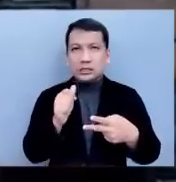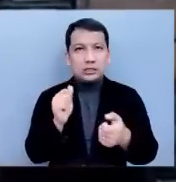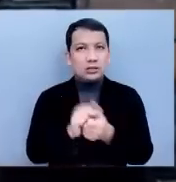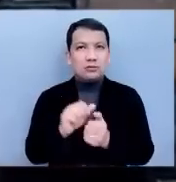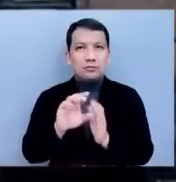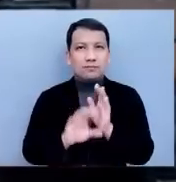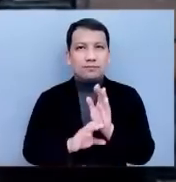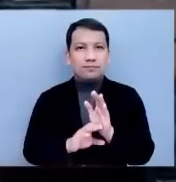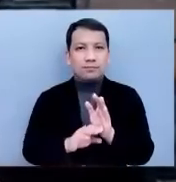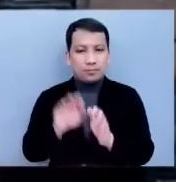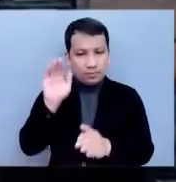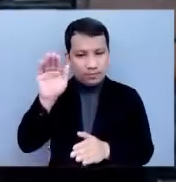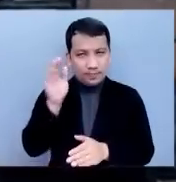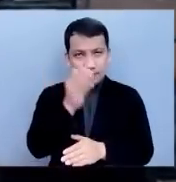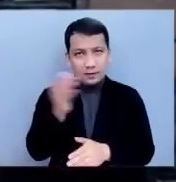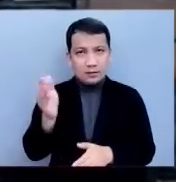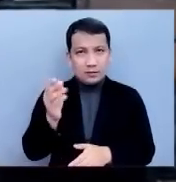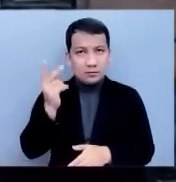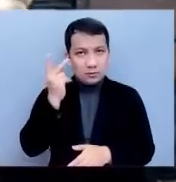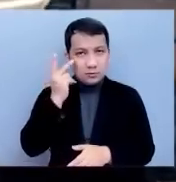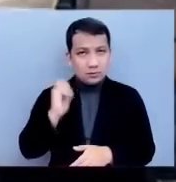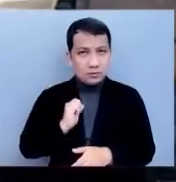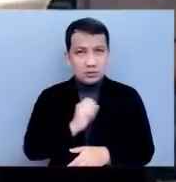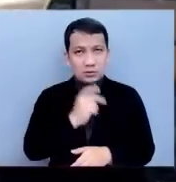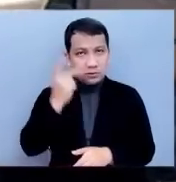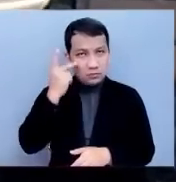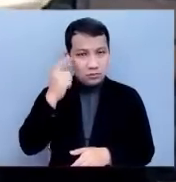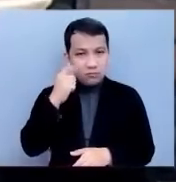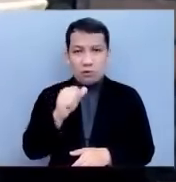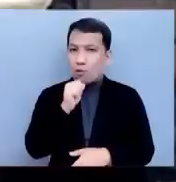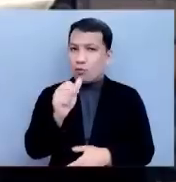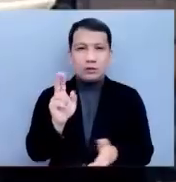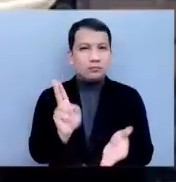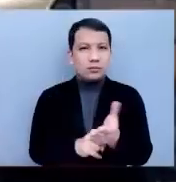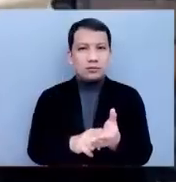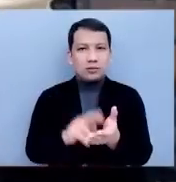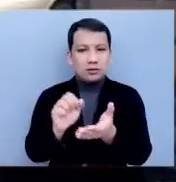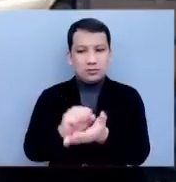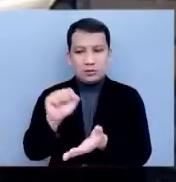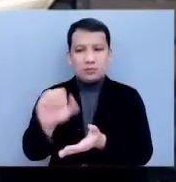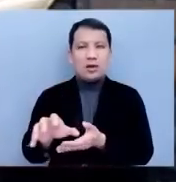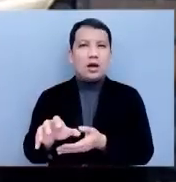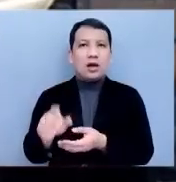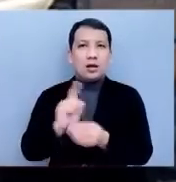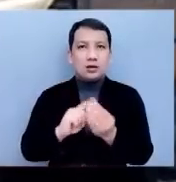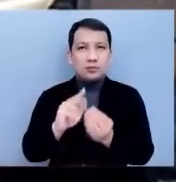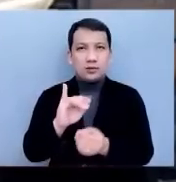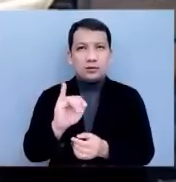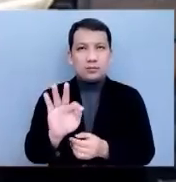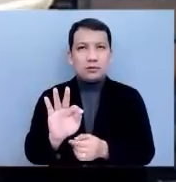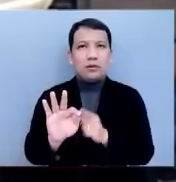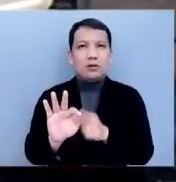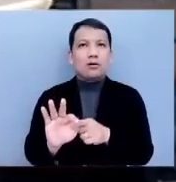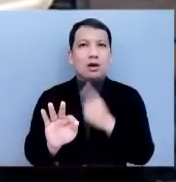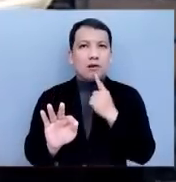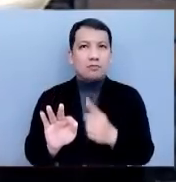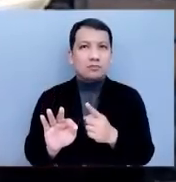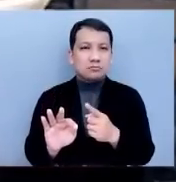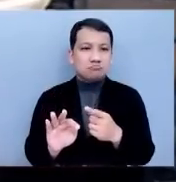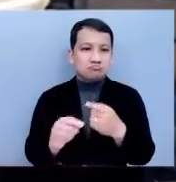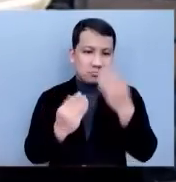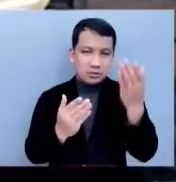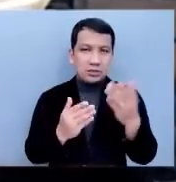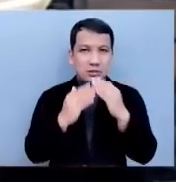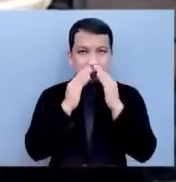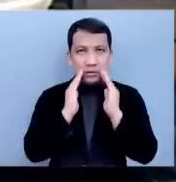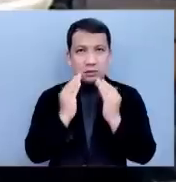o nanawagan si Senator Coco Pimentel na i-veto ng Pangulo, ibasura mo yung Maharlika Bill na yan. Hirit pa niya, Bok, sad day